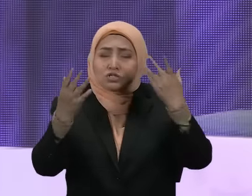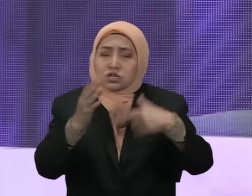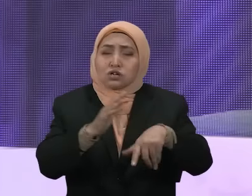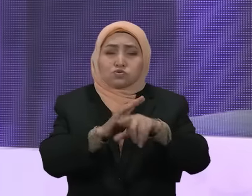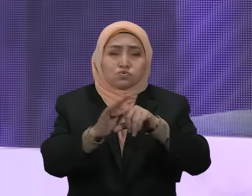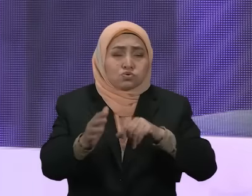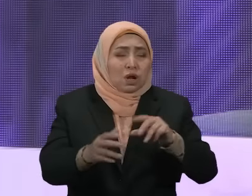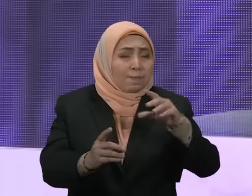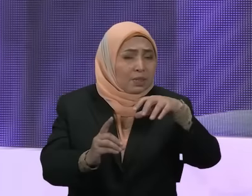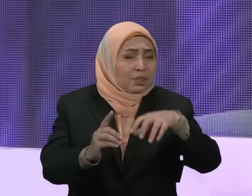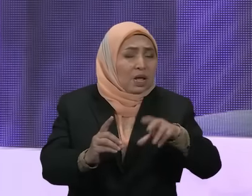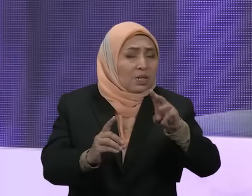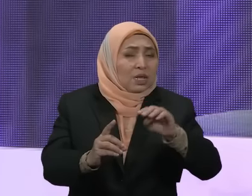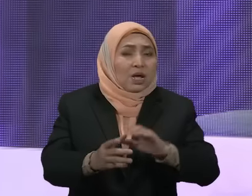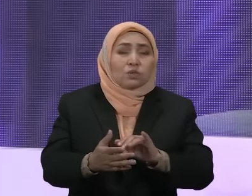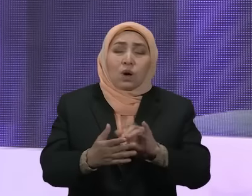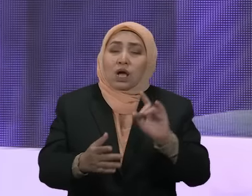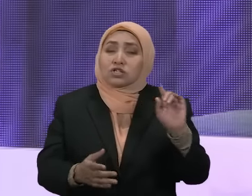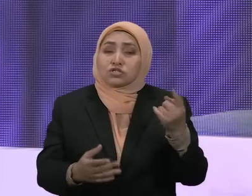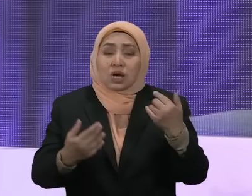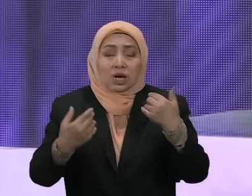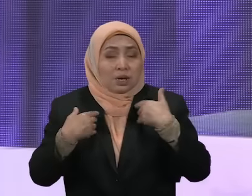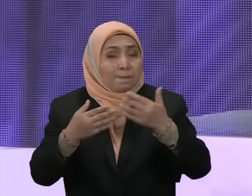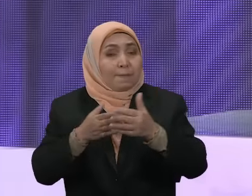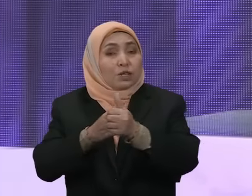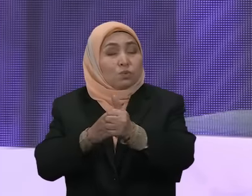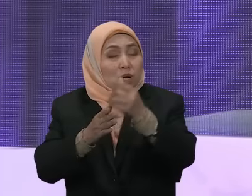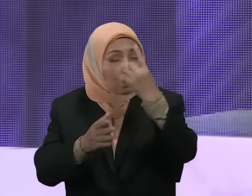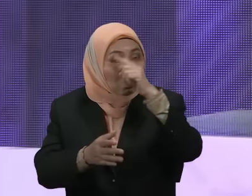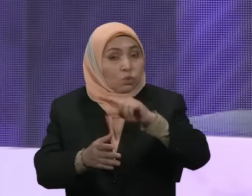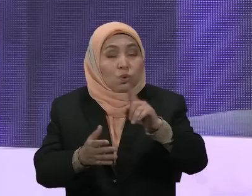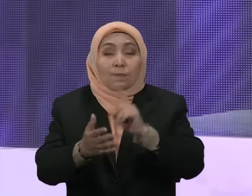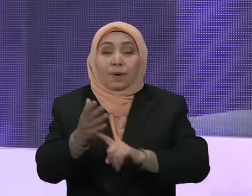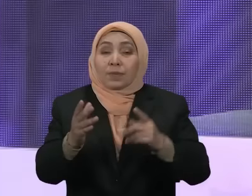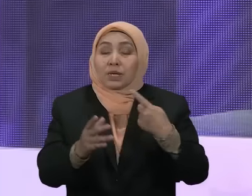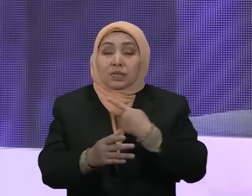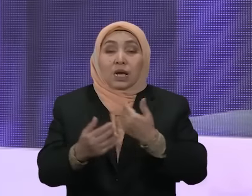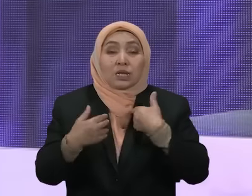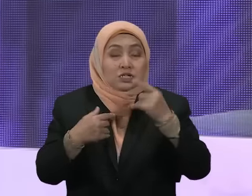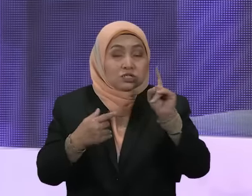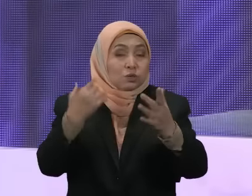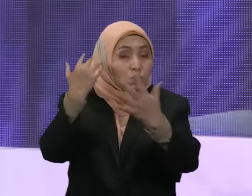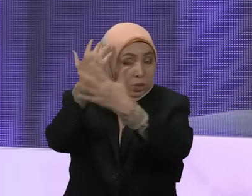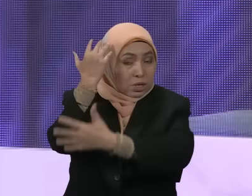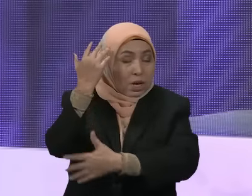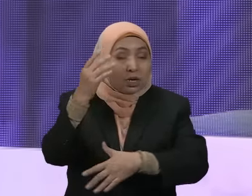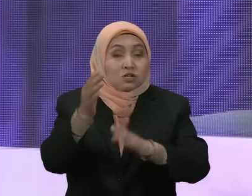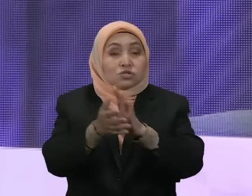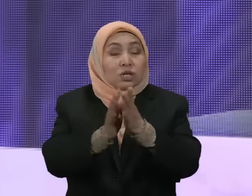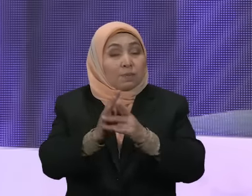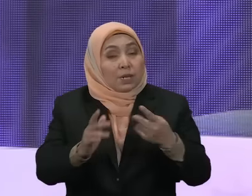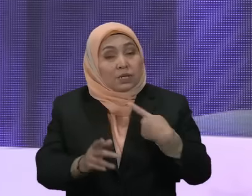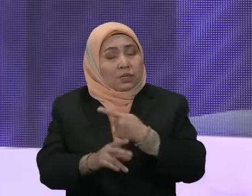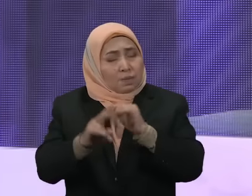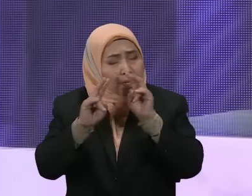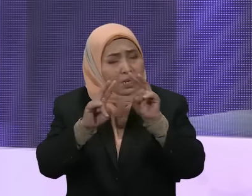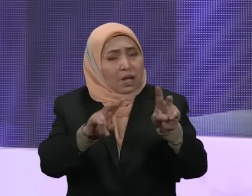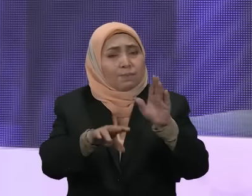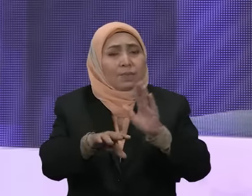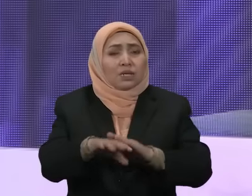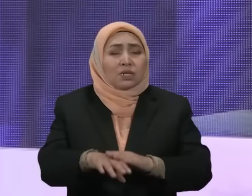itu hanya mempunyai panduan untuk apabila kita mempunyai sebuah negara. Ya. Jadi apabila kita melihat